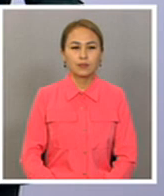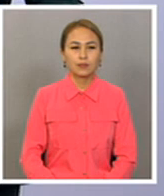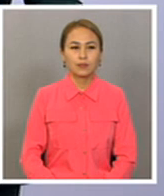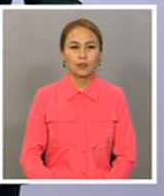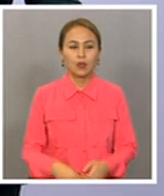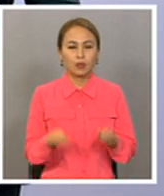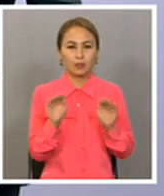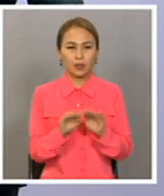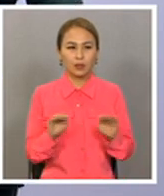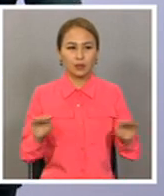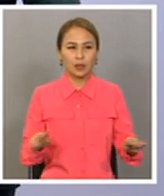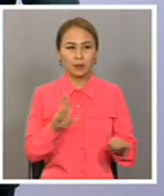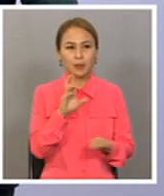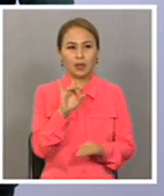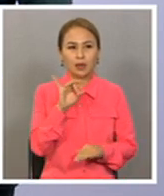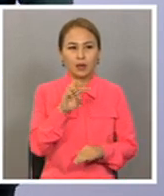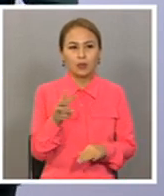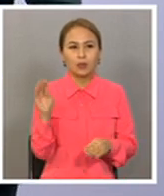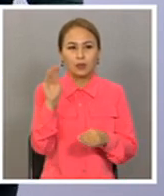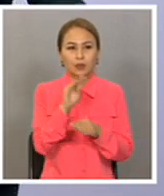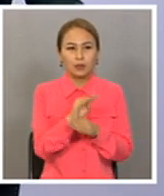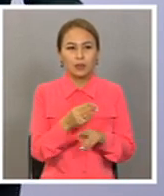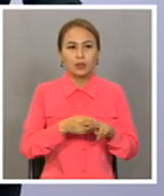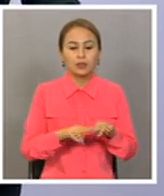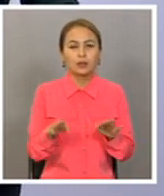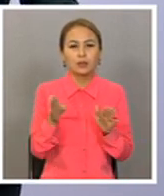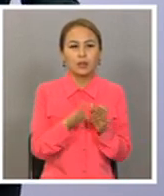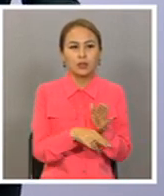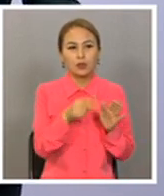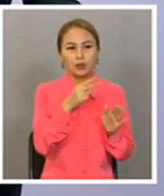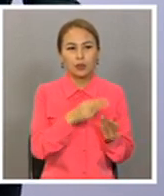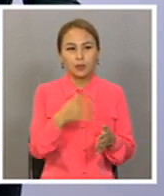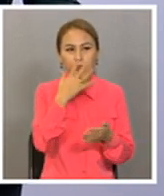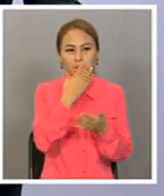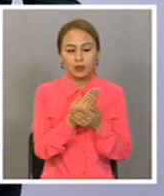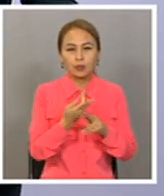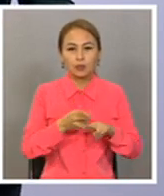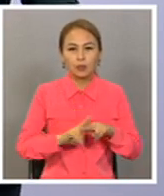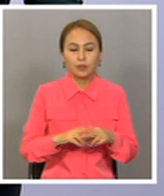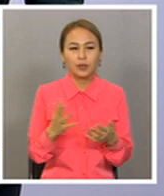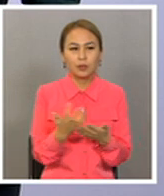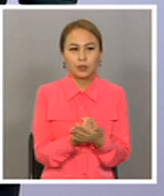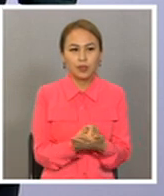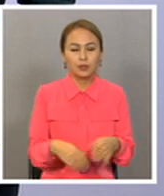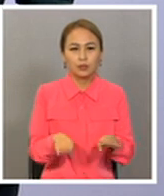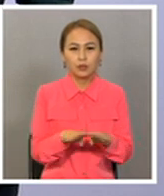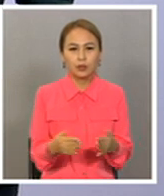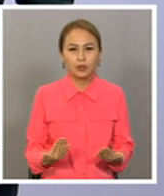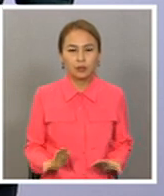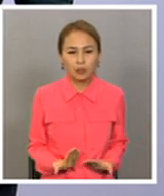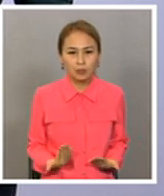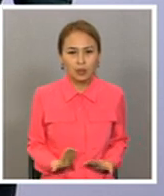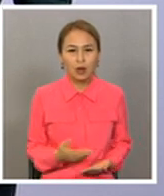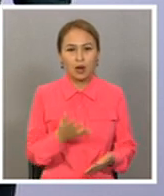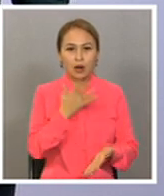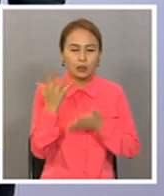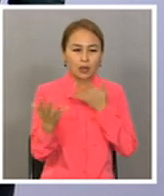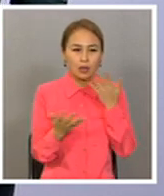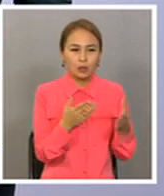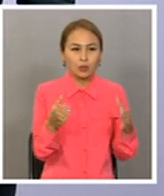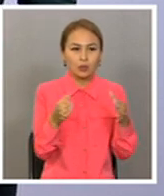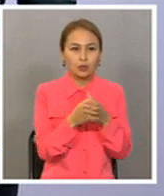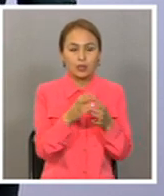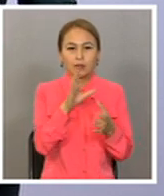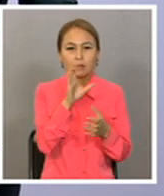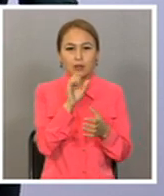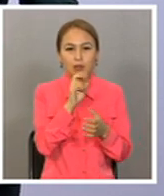Балалар, берел қорымы теңдессіз олжалар мекені болып табылады. Бұл жерден табылған археологиялық олжалар